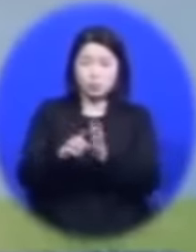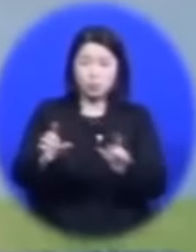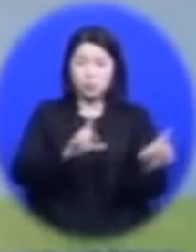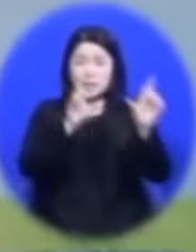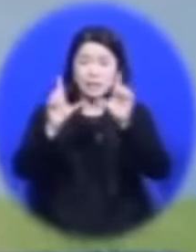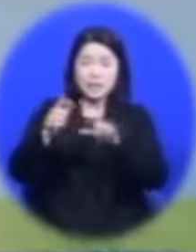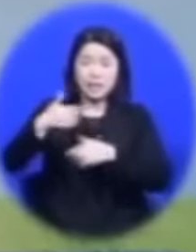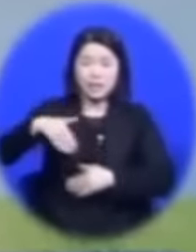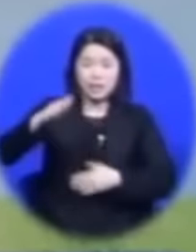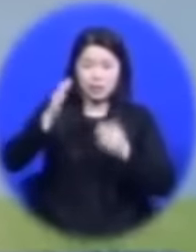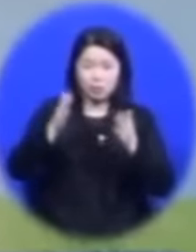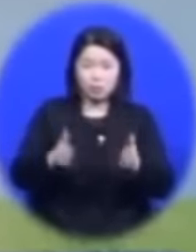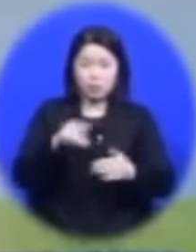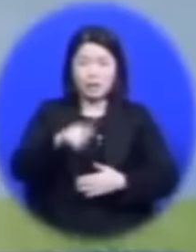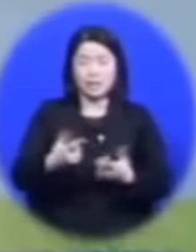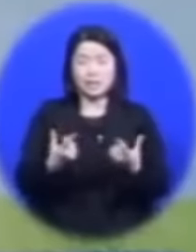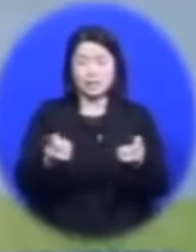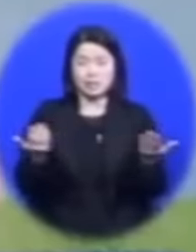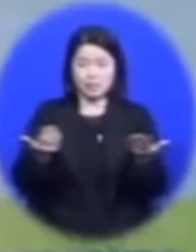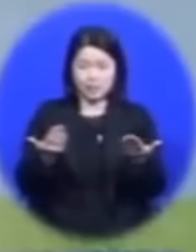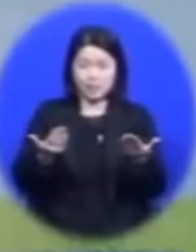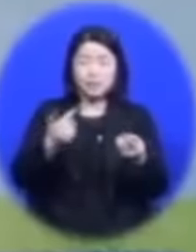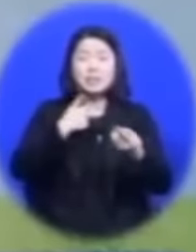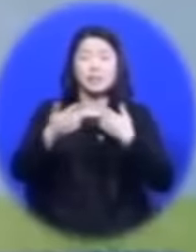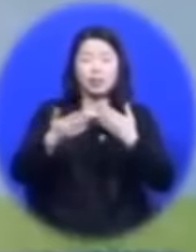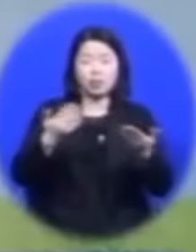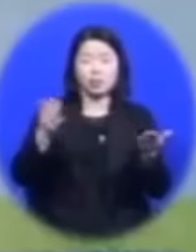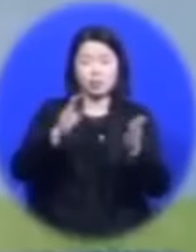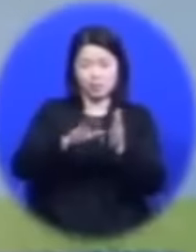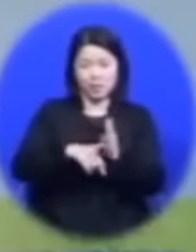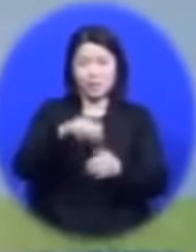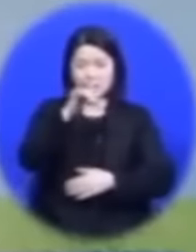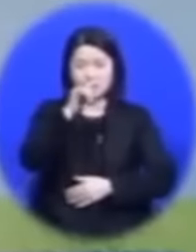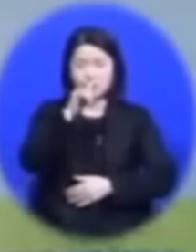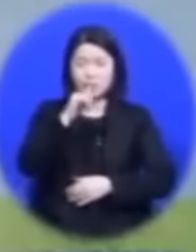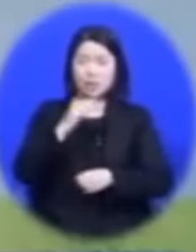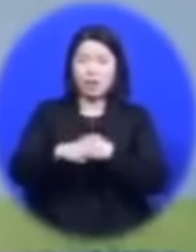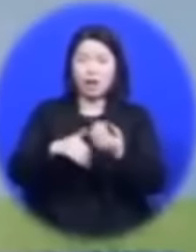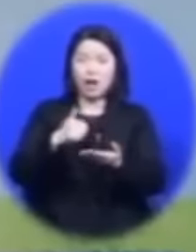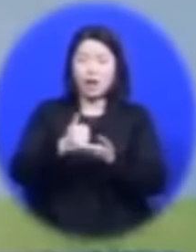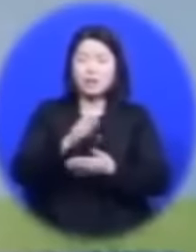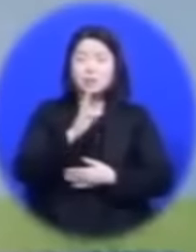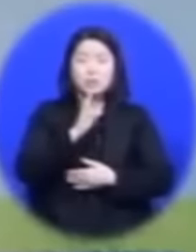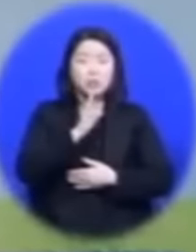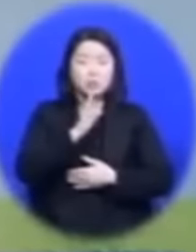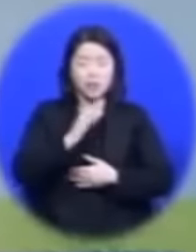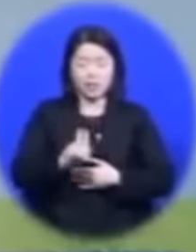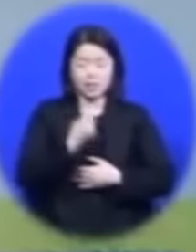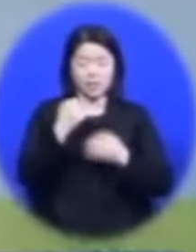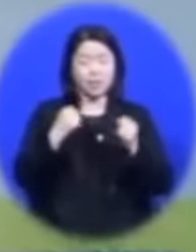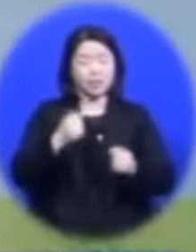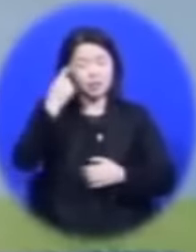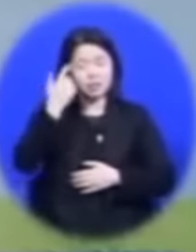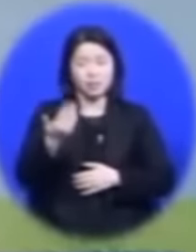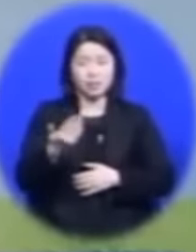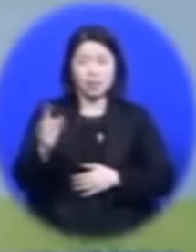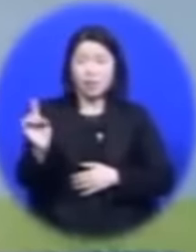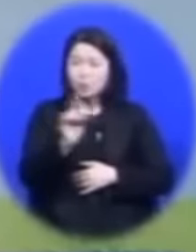동안에 이런 일을 겪을 때가 있습니다. 하나님은 정말 살아계신가?